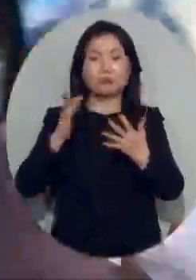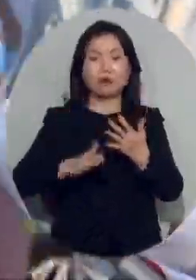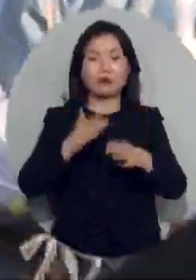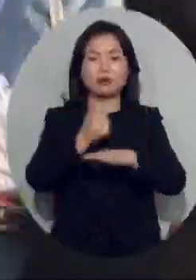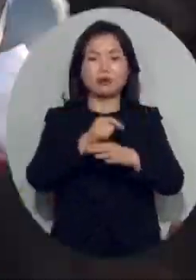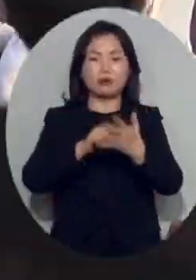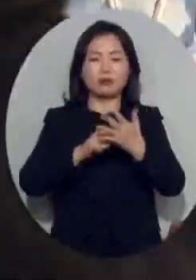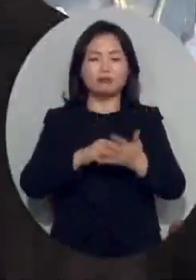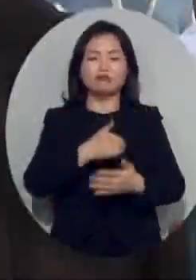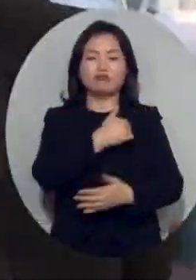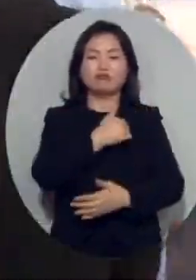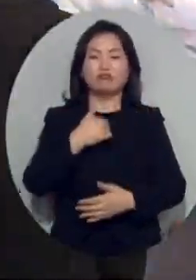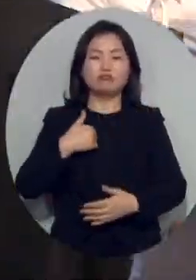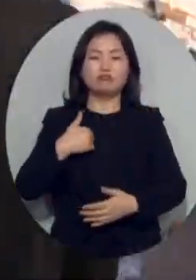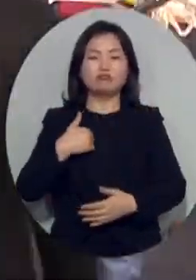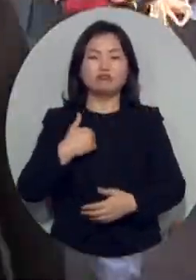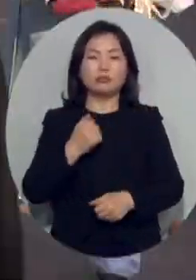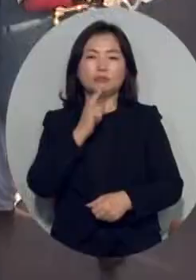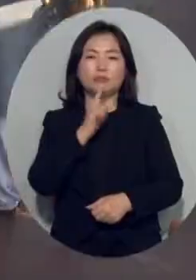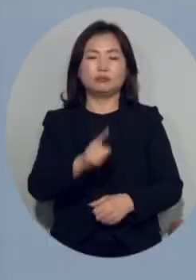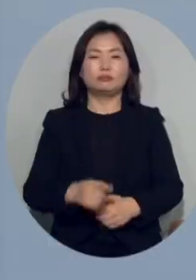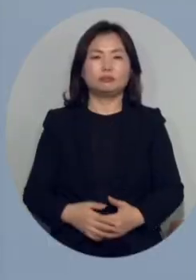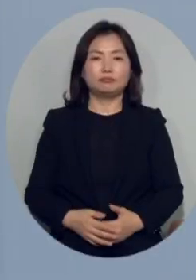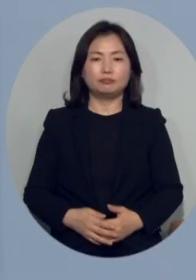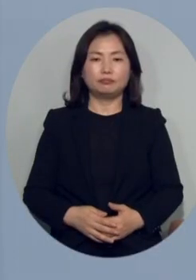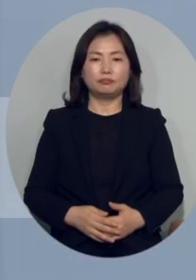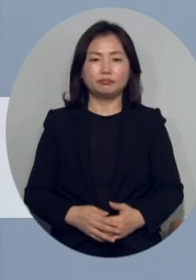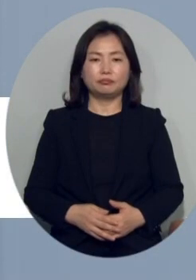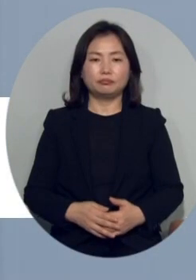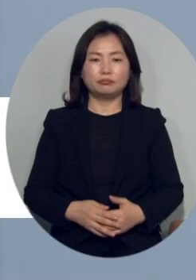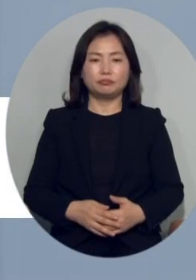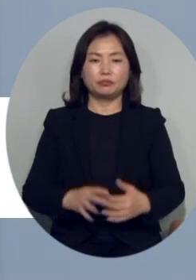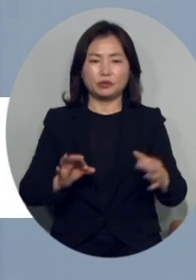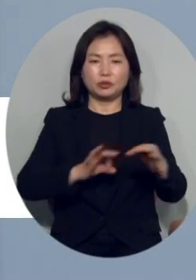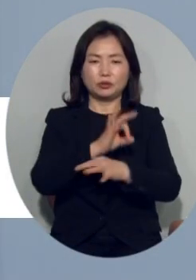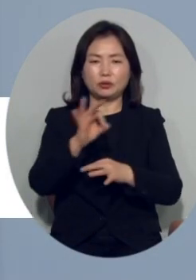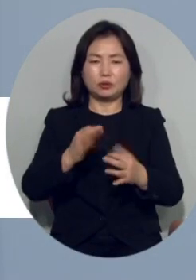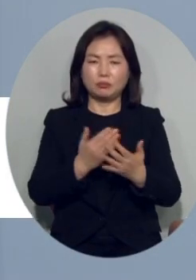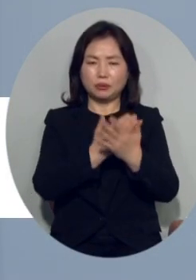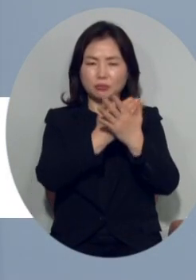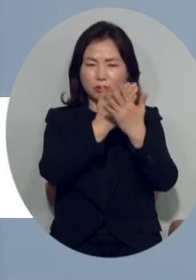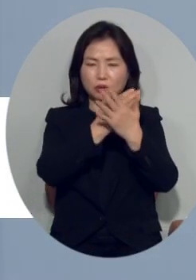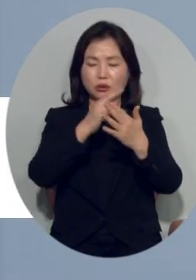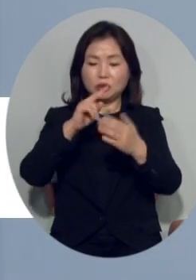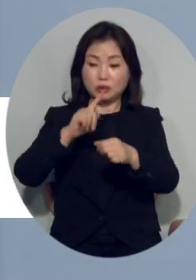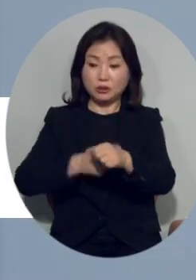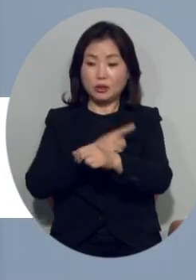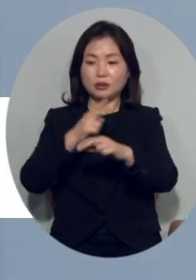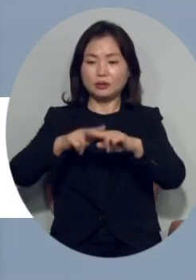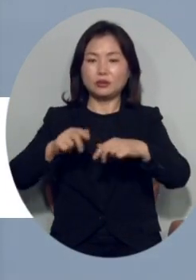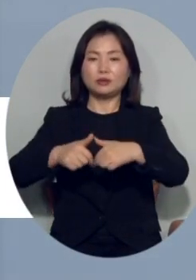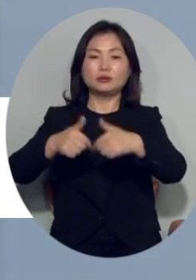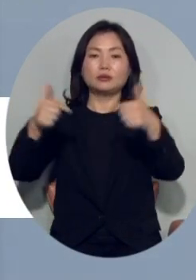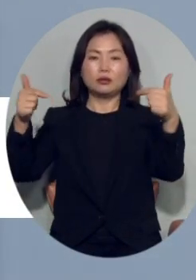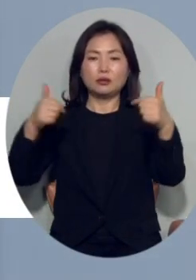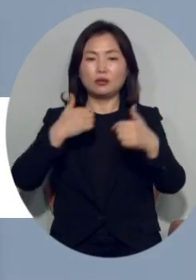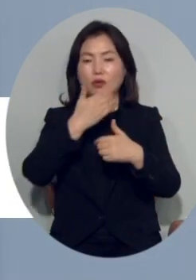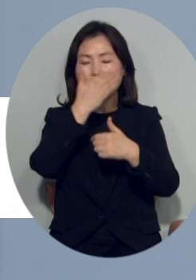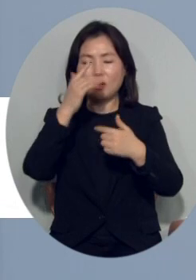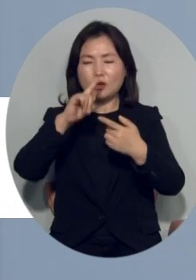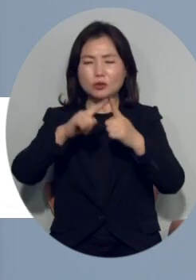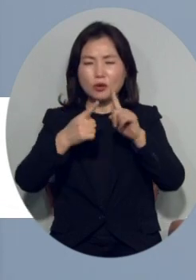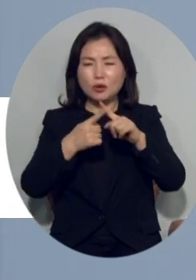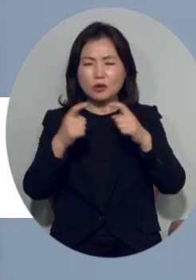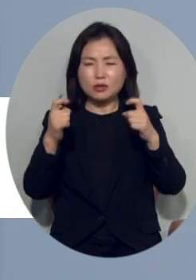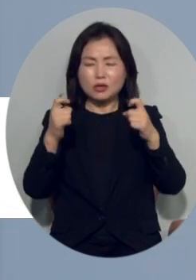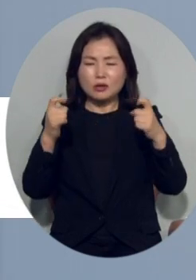결과를 낙관한다고 자신감을 보였습니다. 경제도 지속적으로 성장해서 일자리가 넘쳐서 청년들이 원수돼서